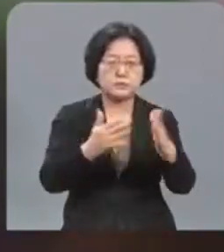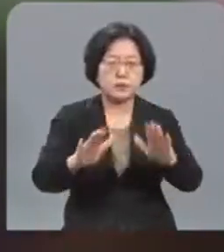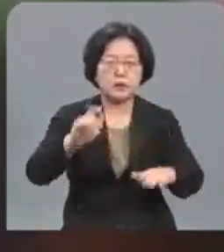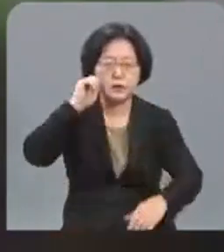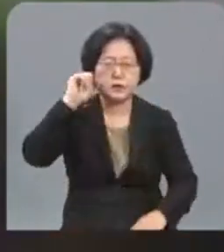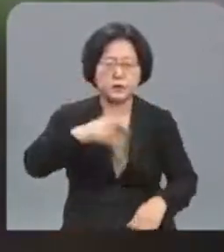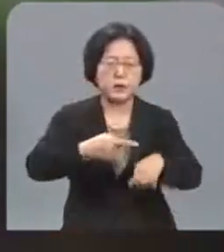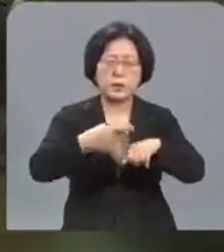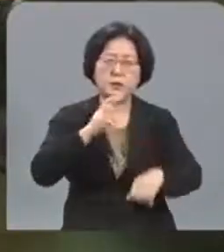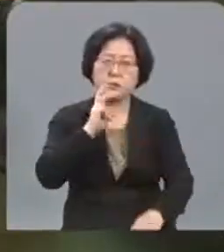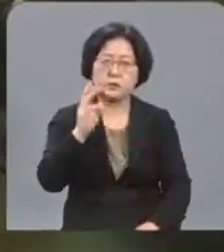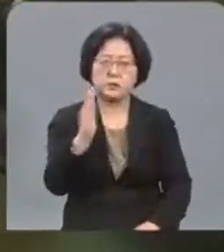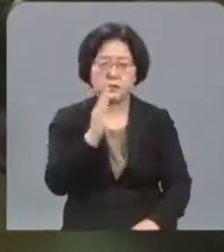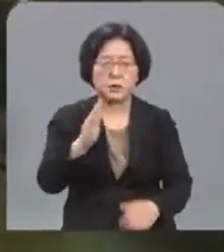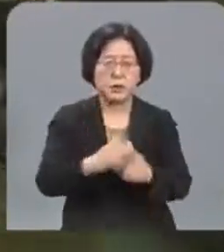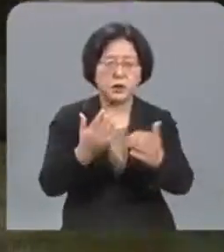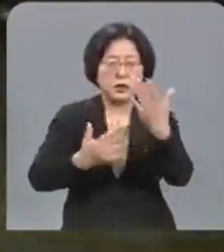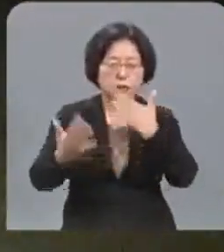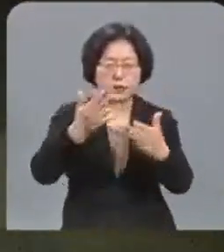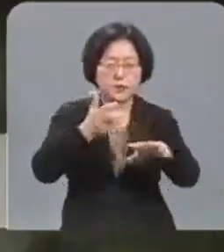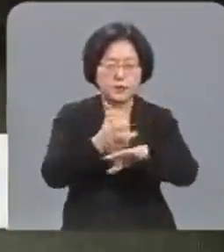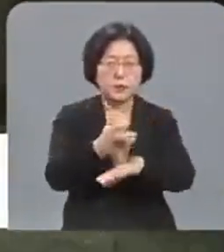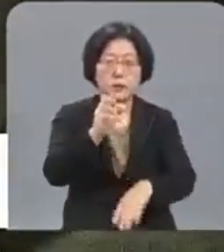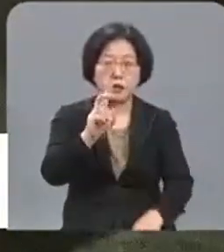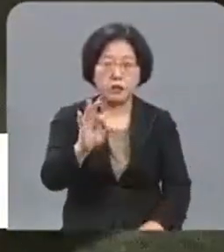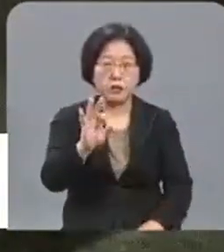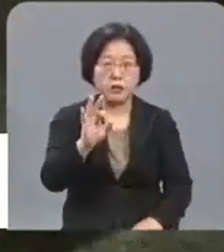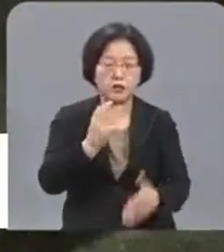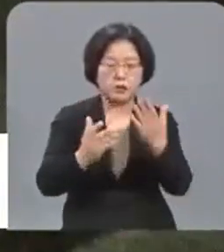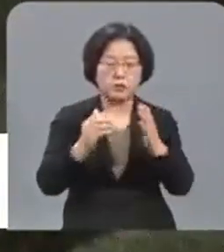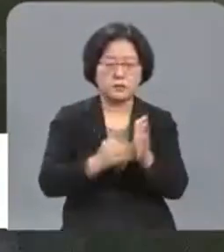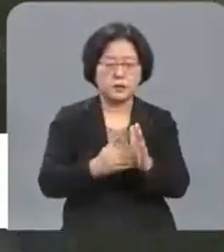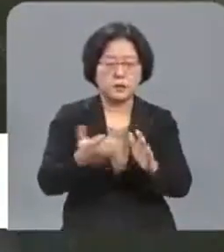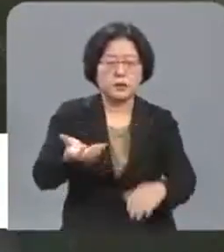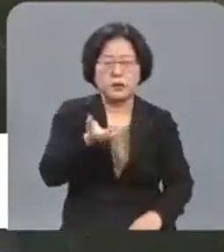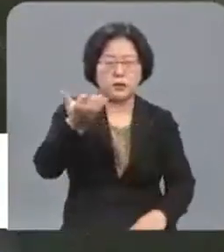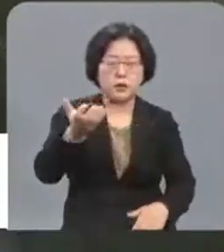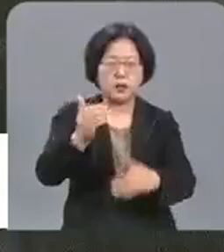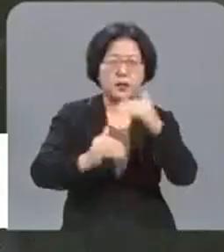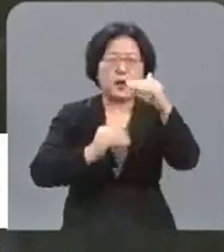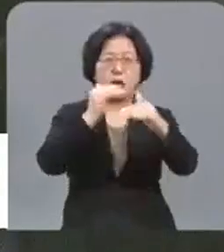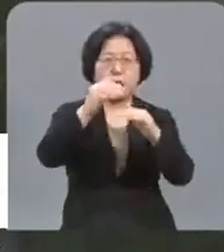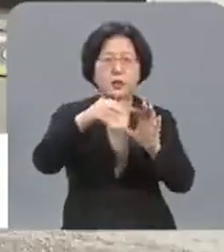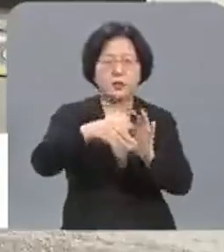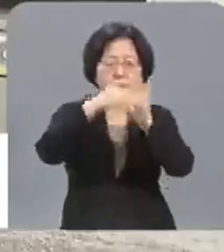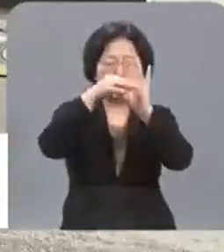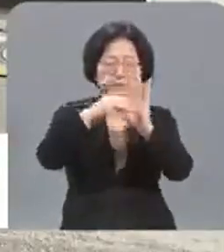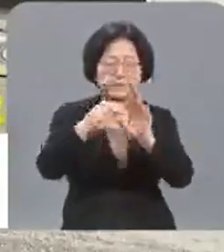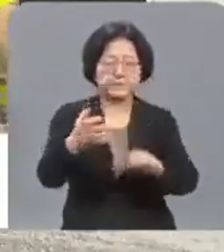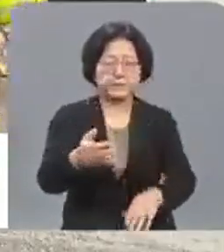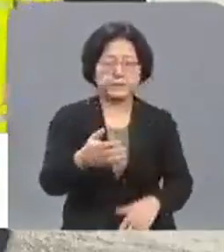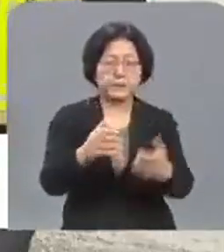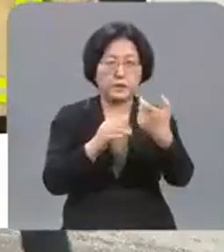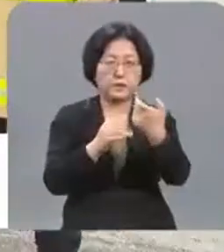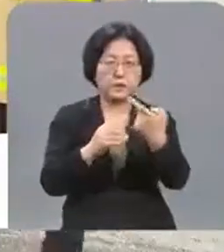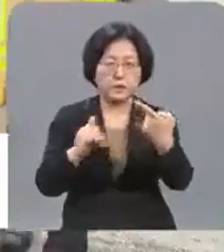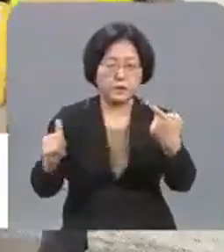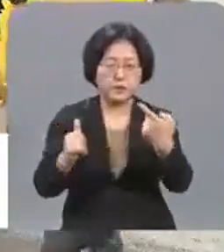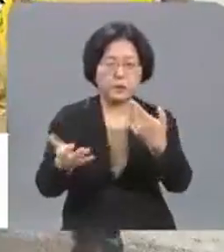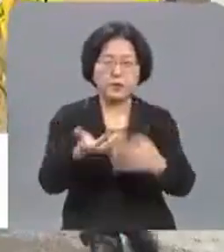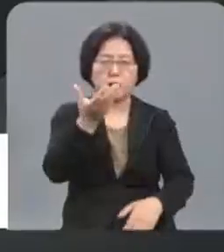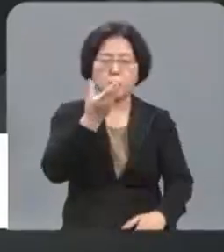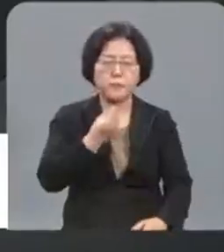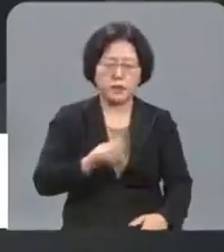오늘 새벽 1시 반쯤. 이 불로 차량 10대가 불에 탔고 연기가 계단을 타고 올라가면서 주민 61명이